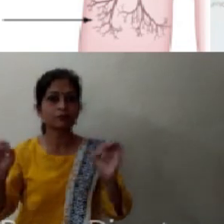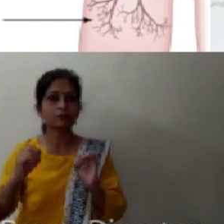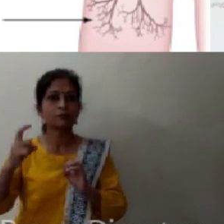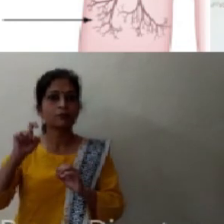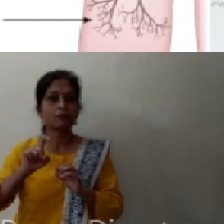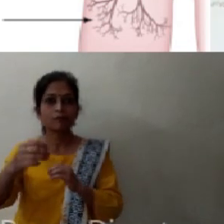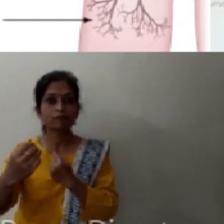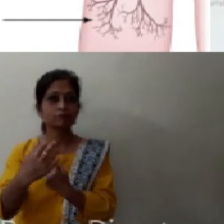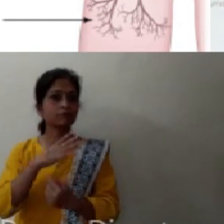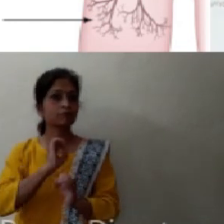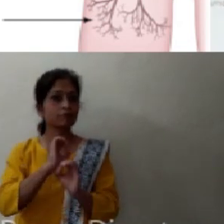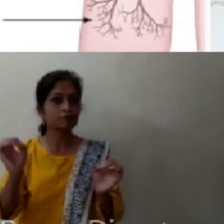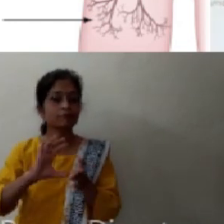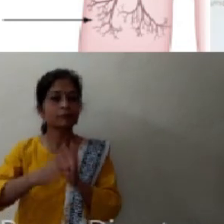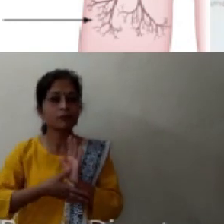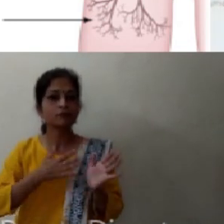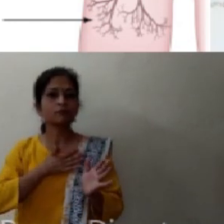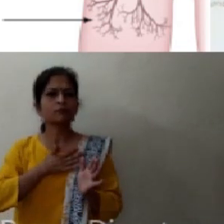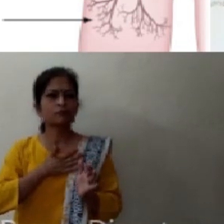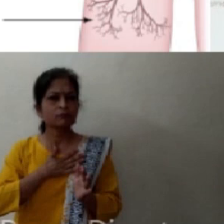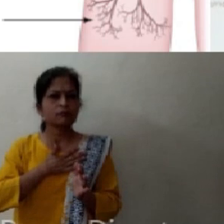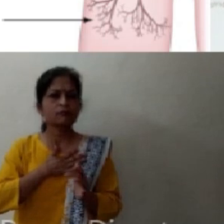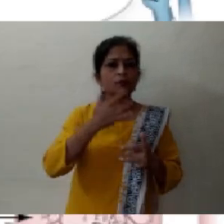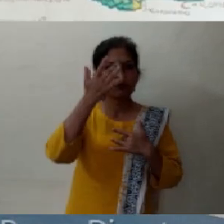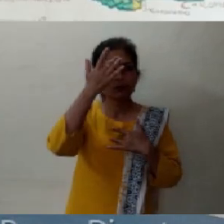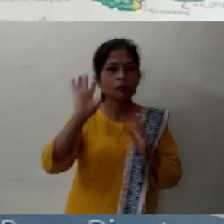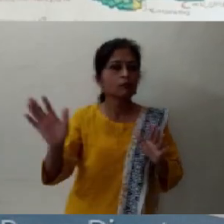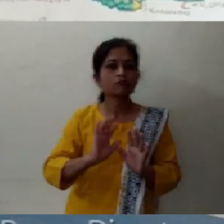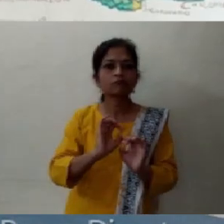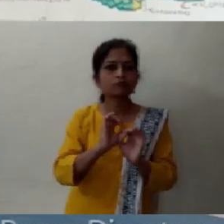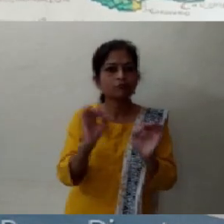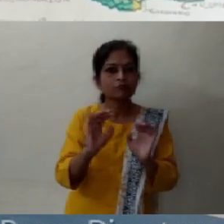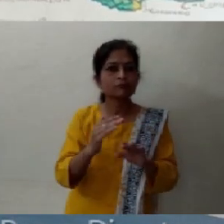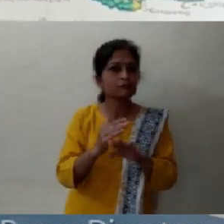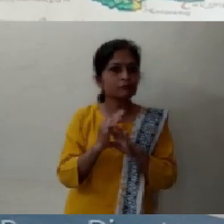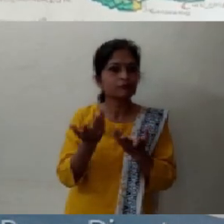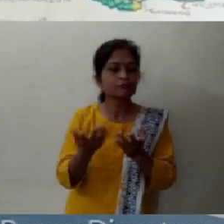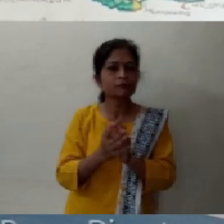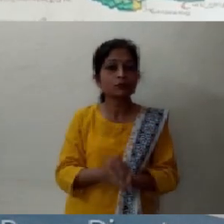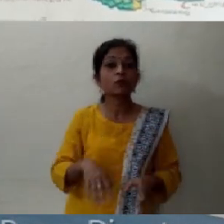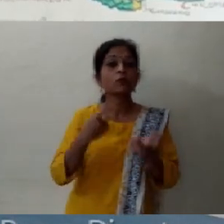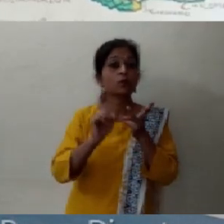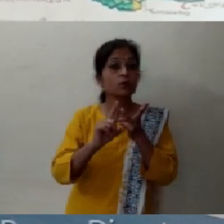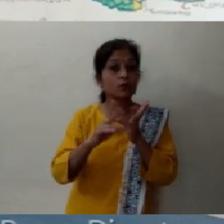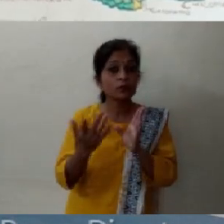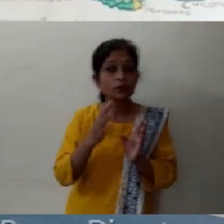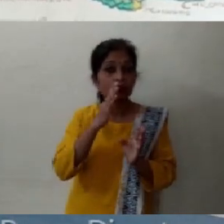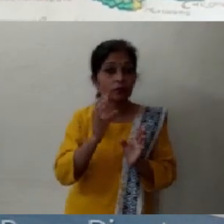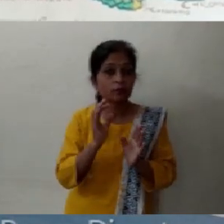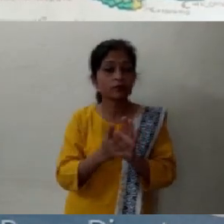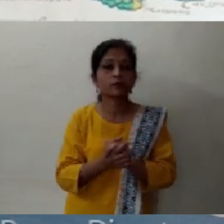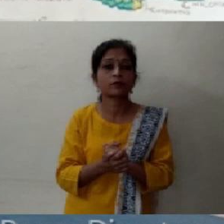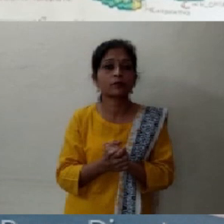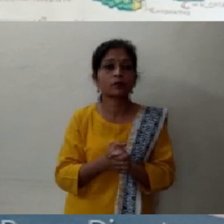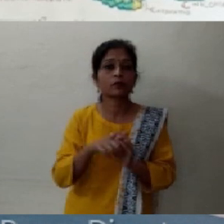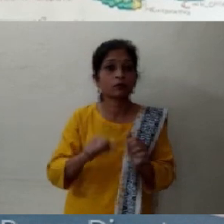लेने की जो तकलीफें होती है वो नहीं होती। तीसरी चीज जिसके बारे में बात की जा रही है वो ये बोली जा रही है कि आप पानी ले लें,